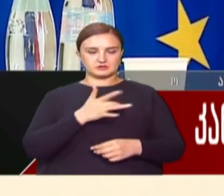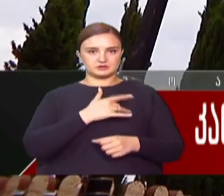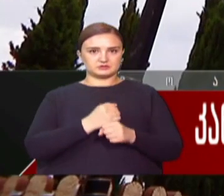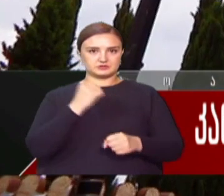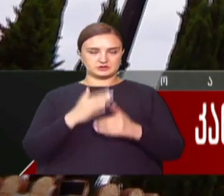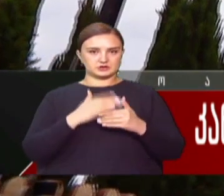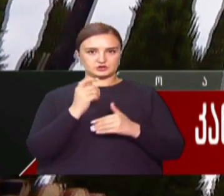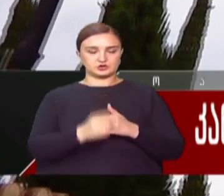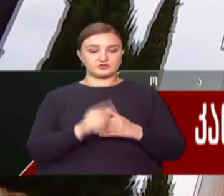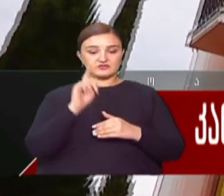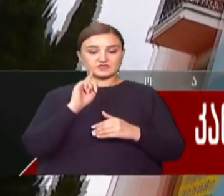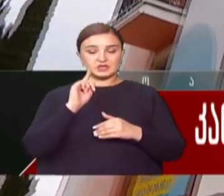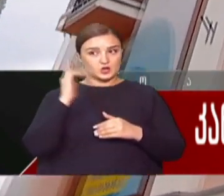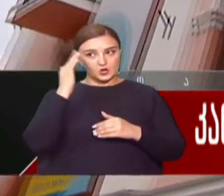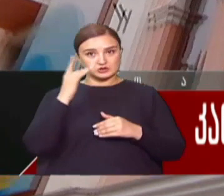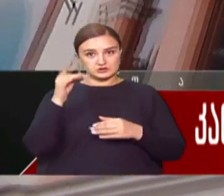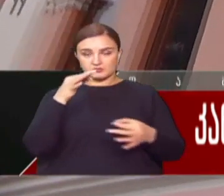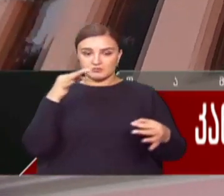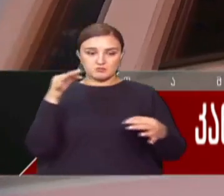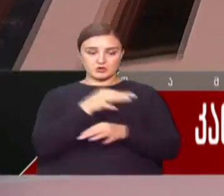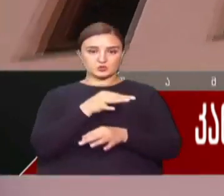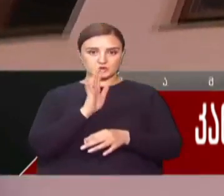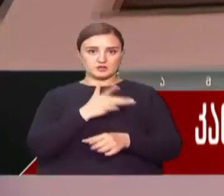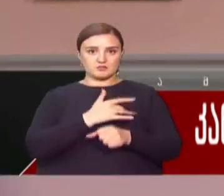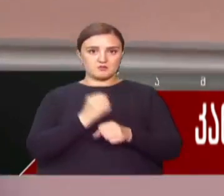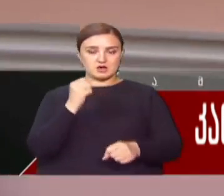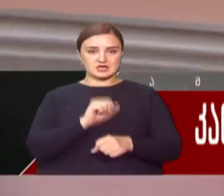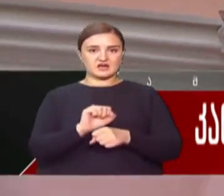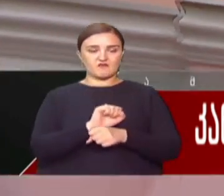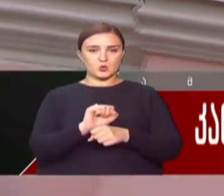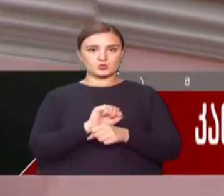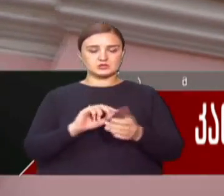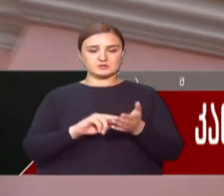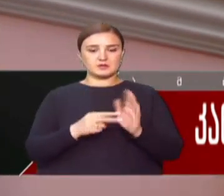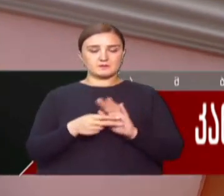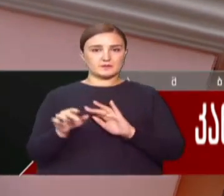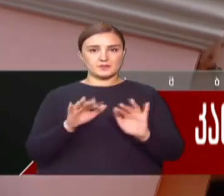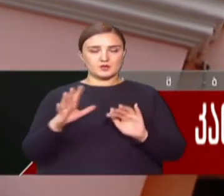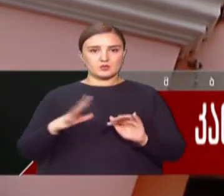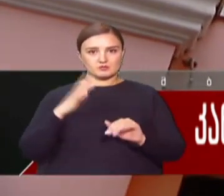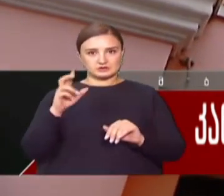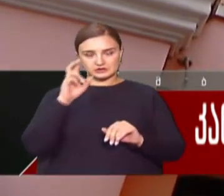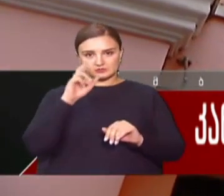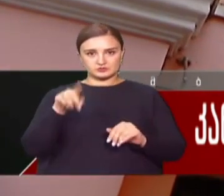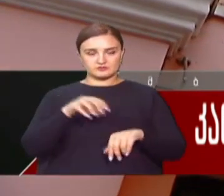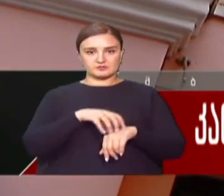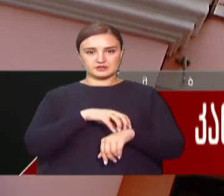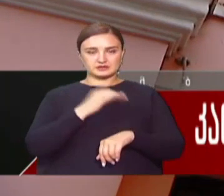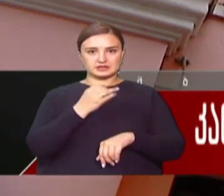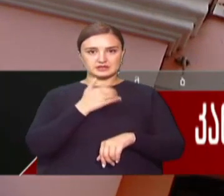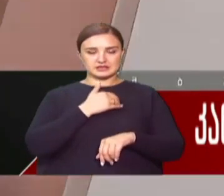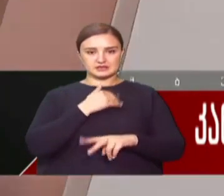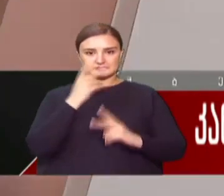სიმკაცრით დასჯილი. ვიდრე მართველი ძალა საკადრის პასუხზე საუბრობს და რევოლუციურ ძალადობრივი სცენარების მიღმა ყოფილი სახელისუფლებო პარტიის ინტერესებს